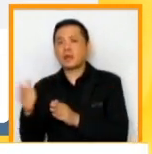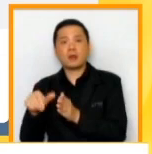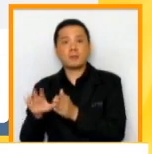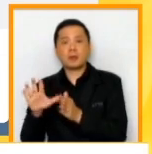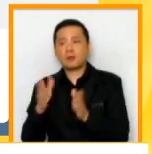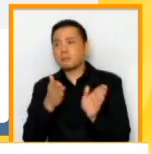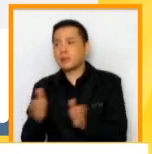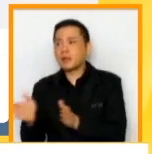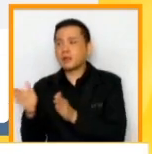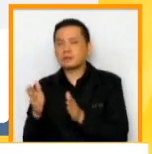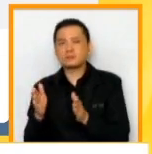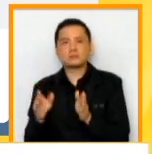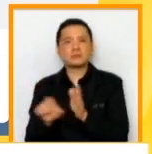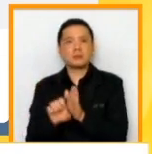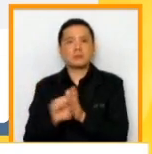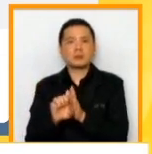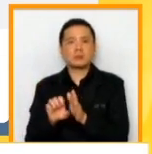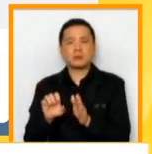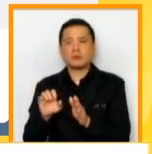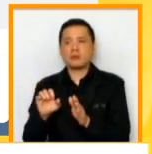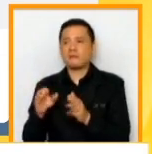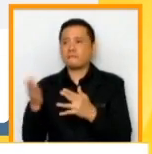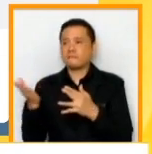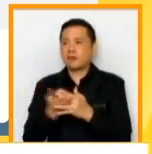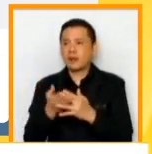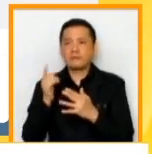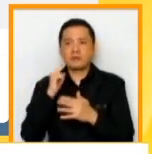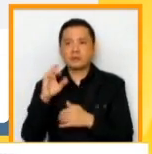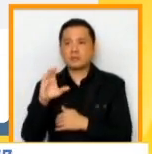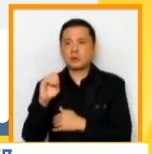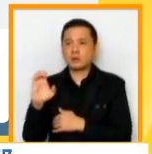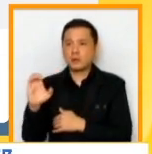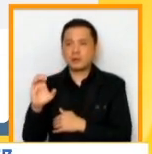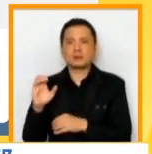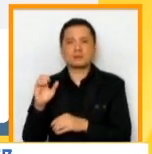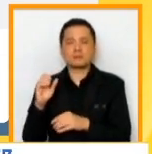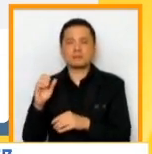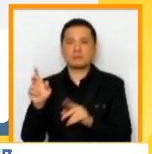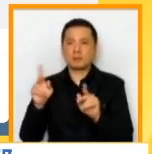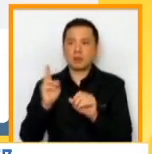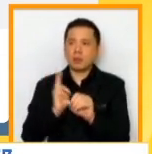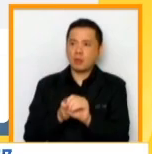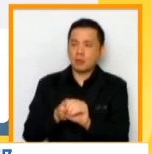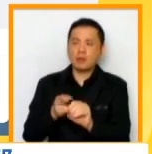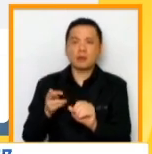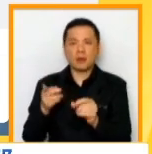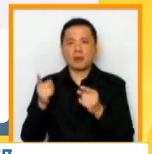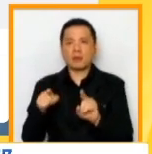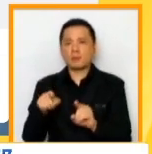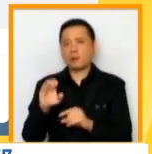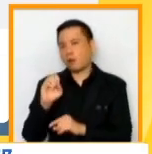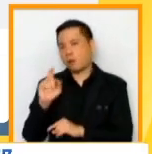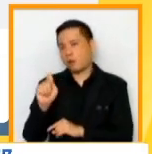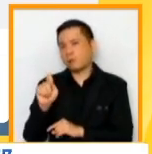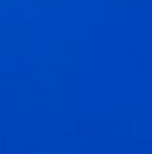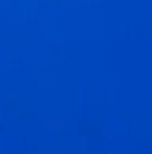ng namangitigan, filing ng mga Certificate of Candidacy na gaganapin na sa Oktubre.